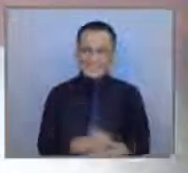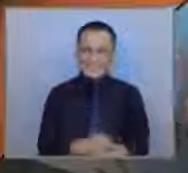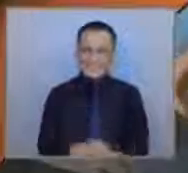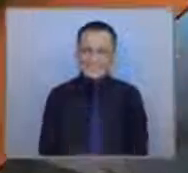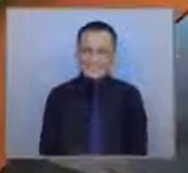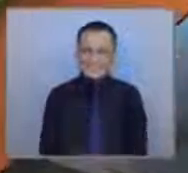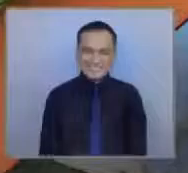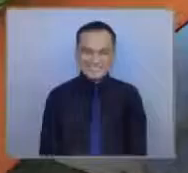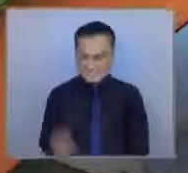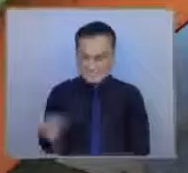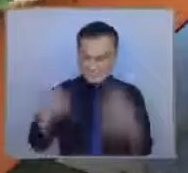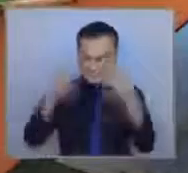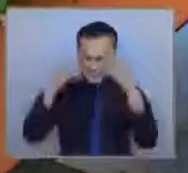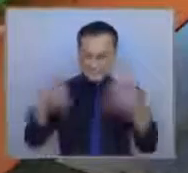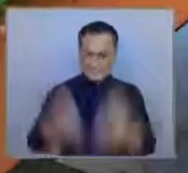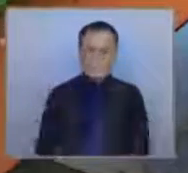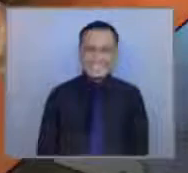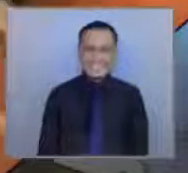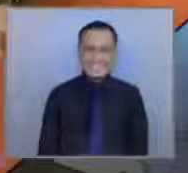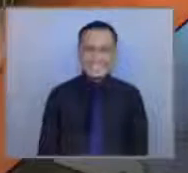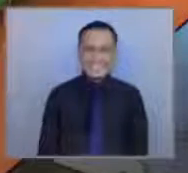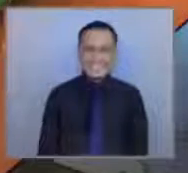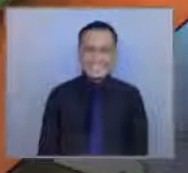Bumate. Sige, go.